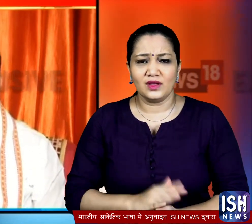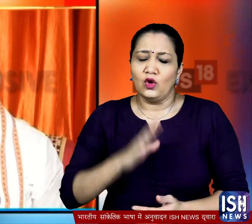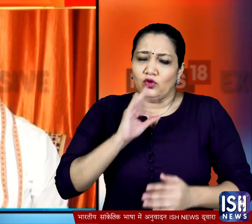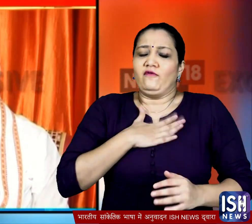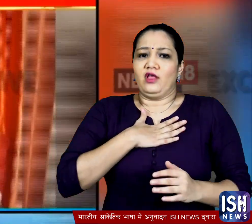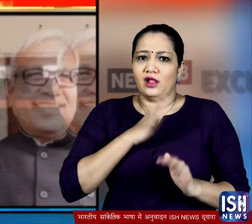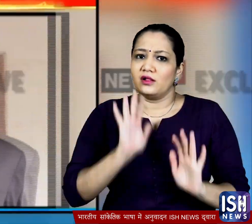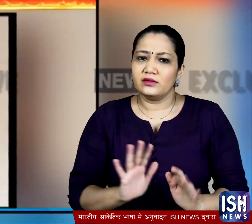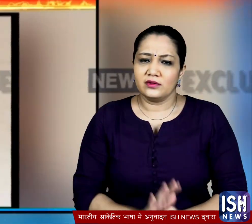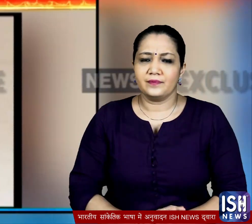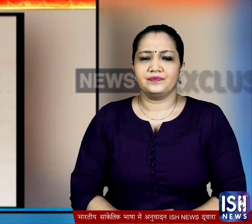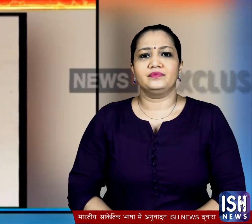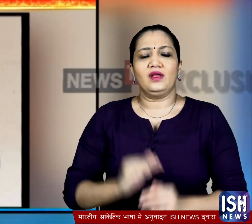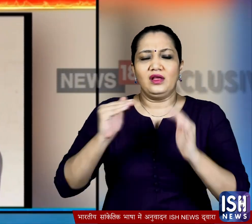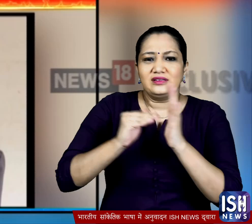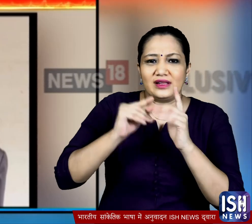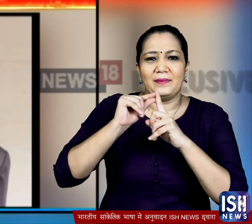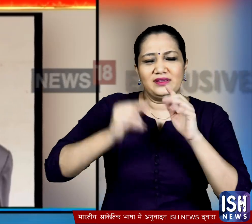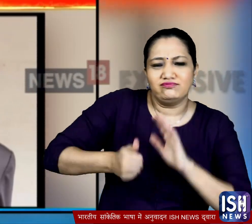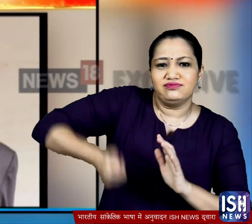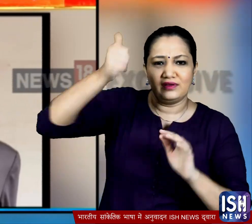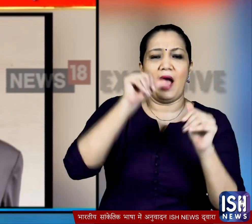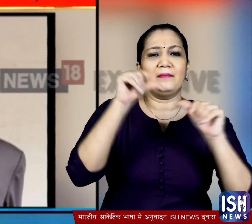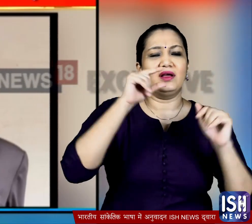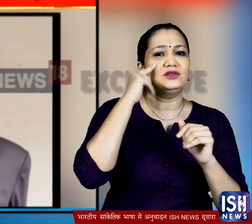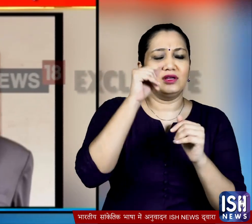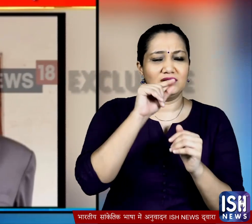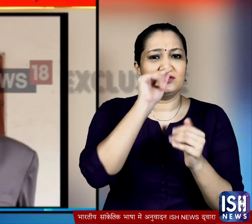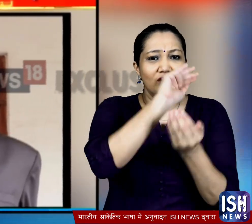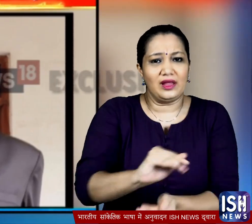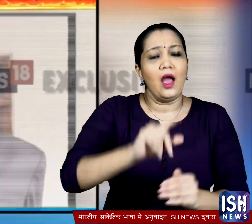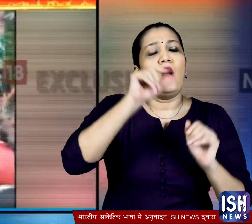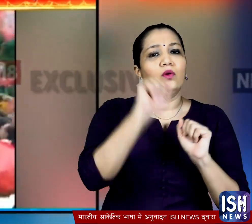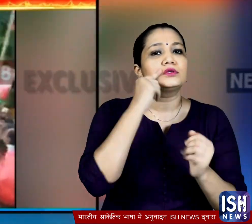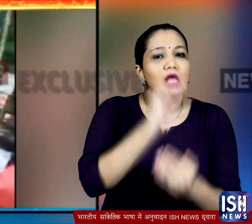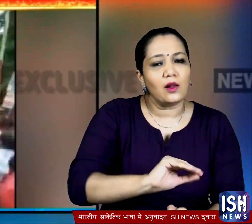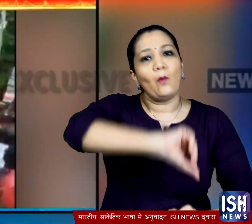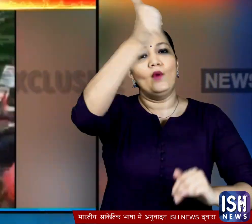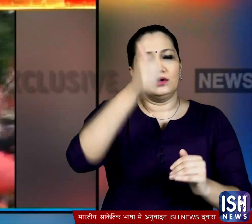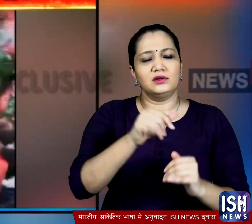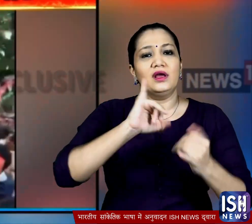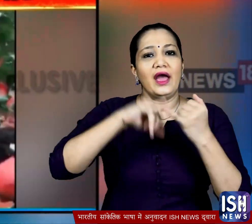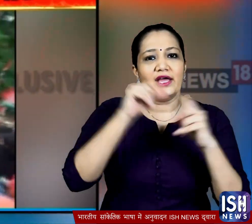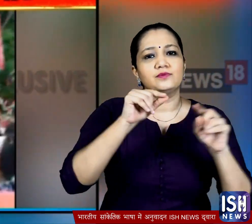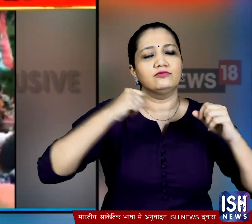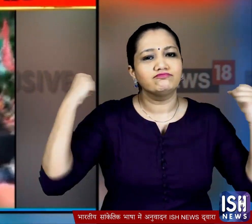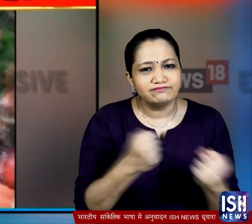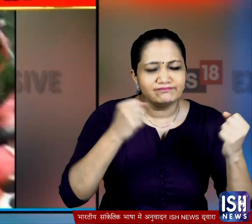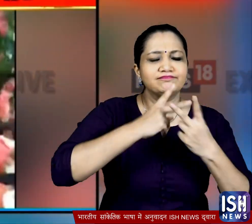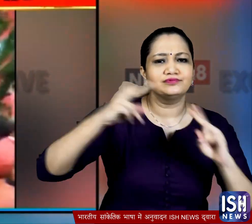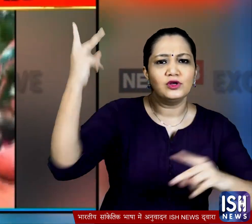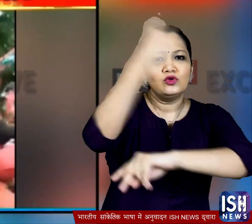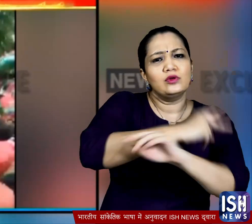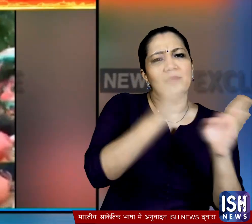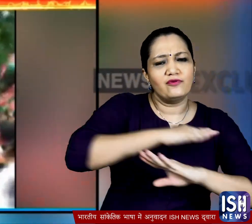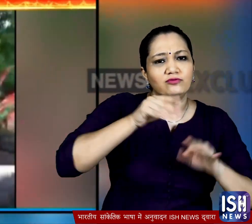बहुत आहत हूं। जिला पंचायत अध्यक्ष के चुनाव में अंबिका चौधरी के बेटे को जीत मिली थी। इसी के जश्न में एसपी के कार्यकर्ताओं ने 2